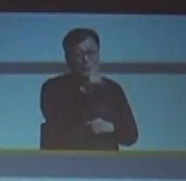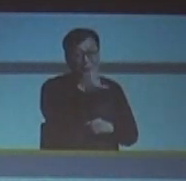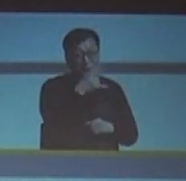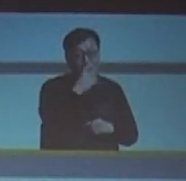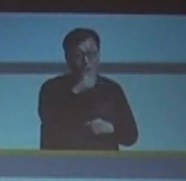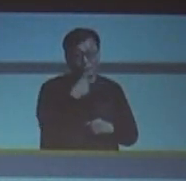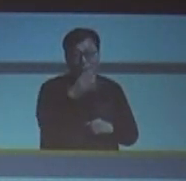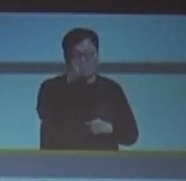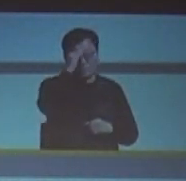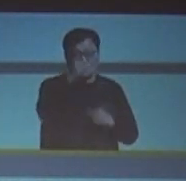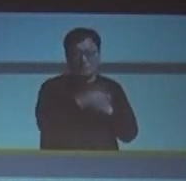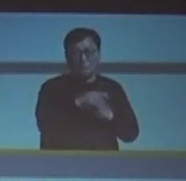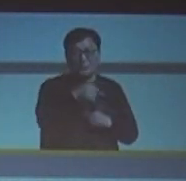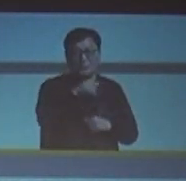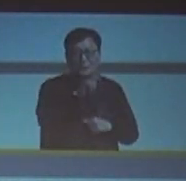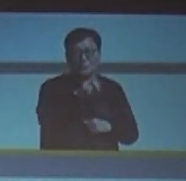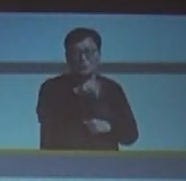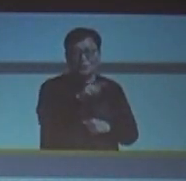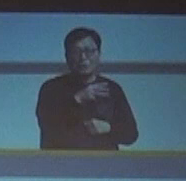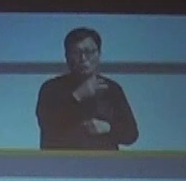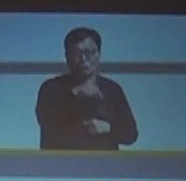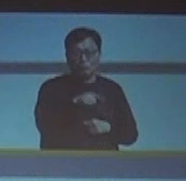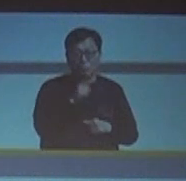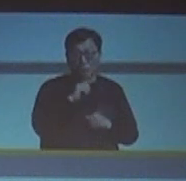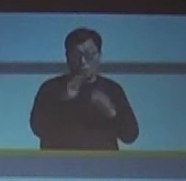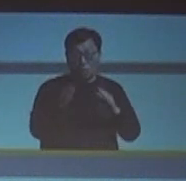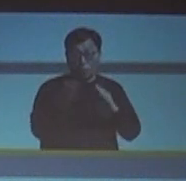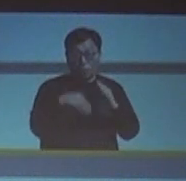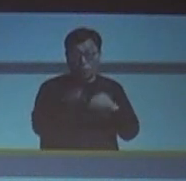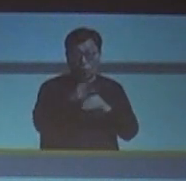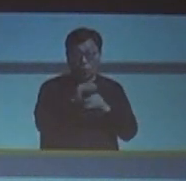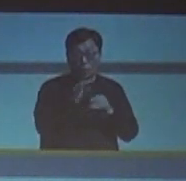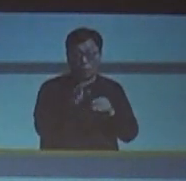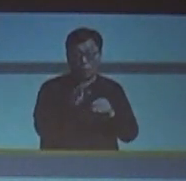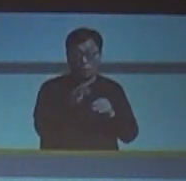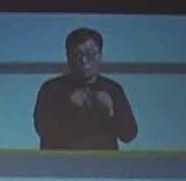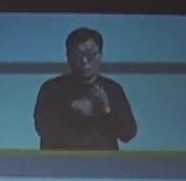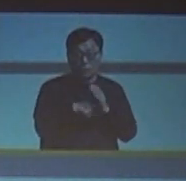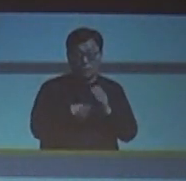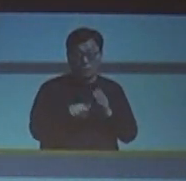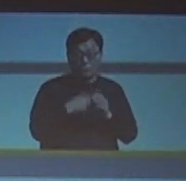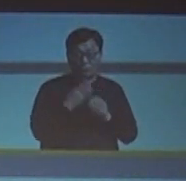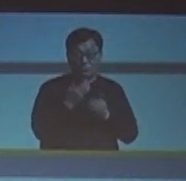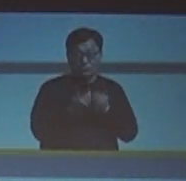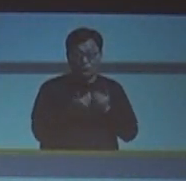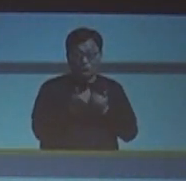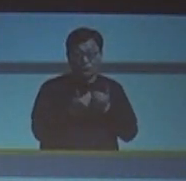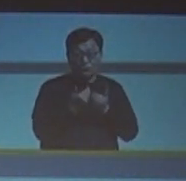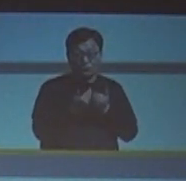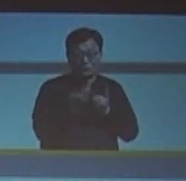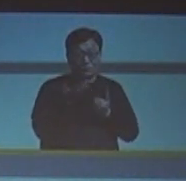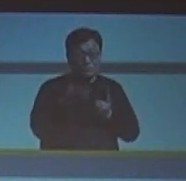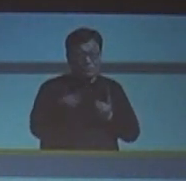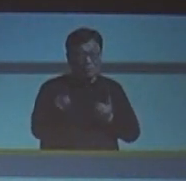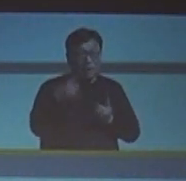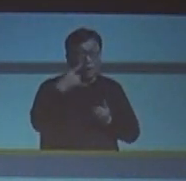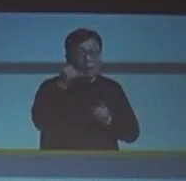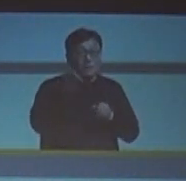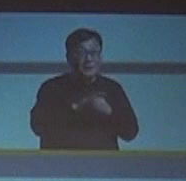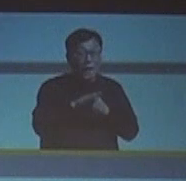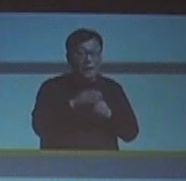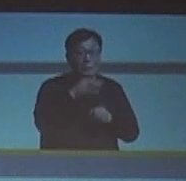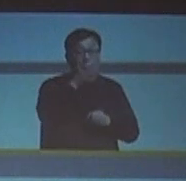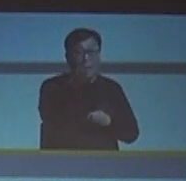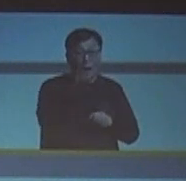이수정 신부님 오늘 신수다 공개 방송을 통해 어색해서 표현하기 힘들었던 어머니 사랑해요도 해보시고